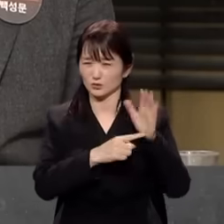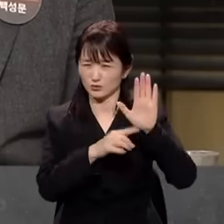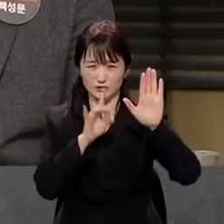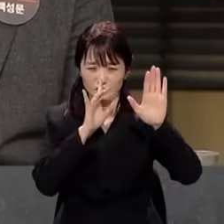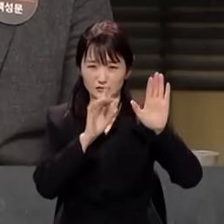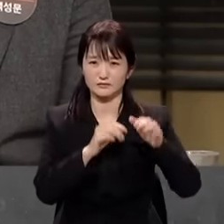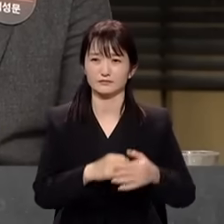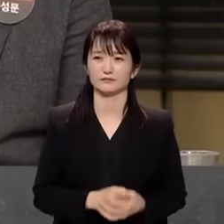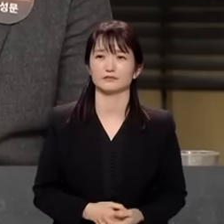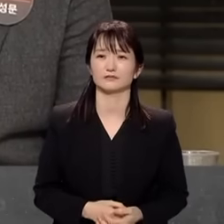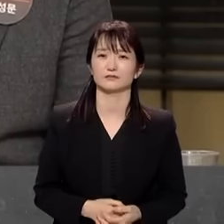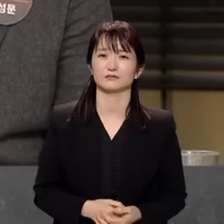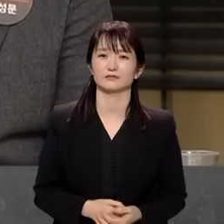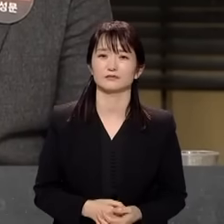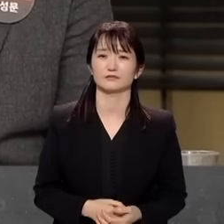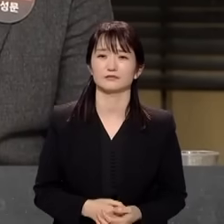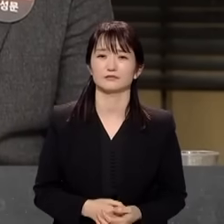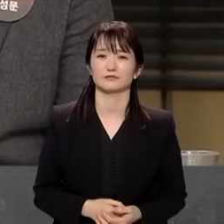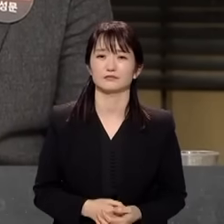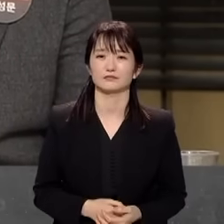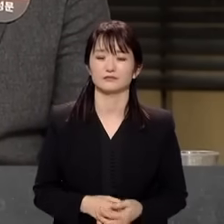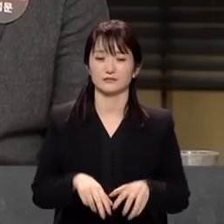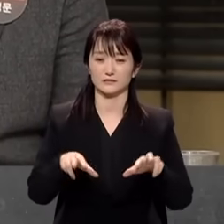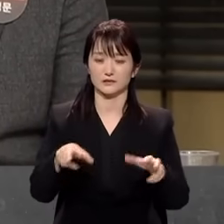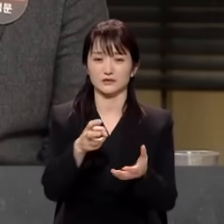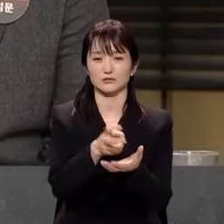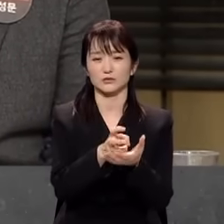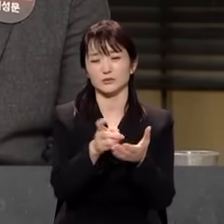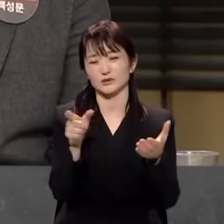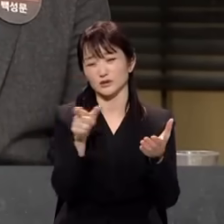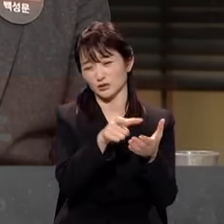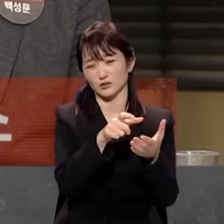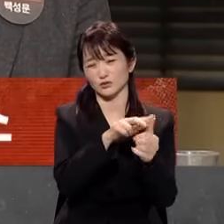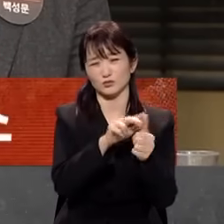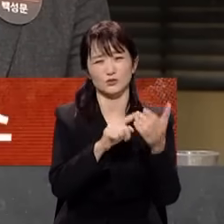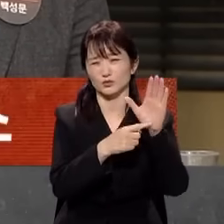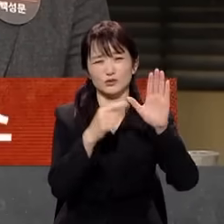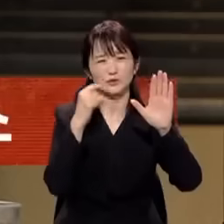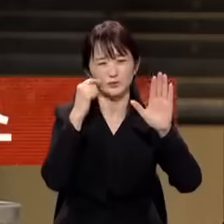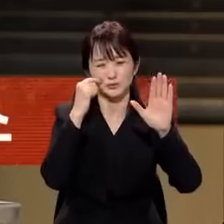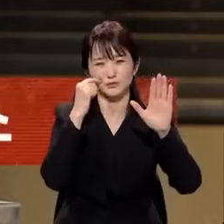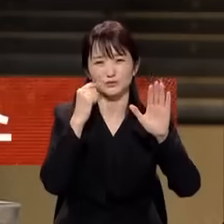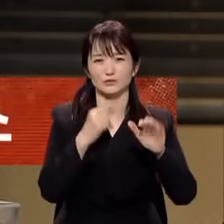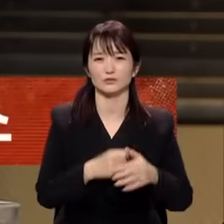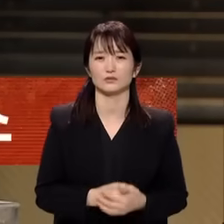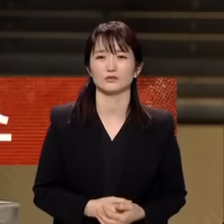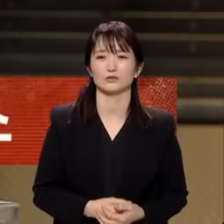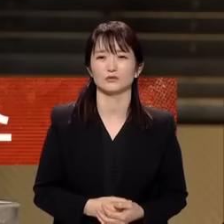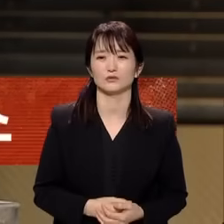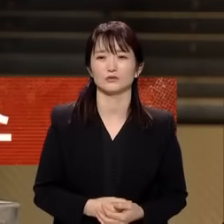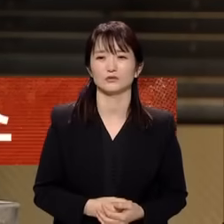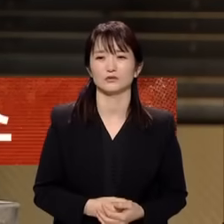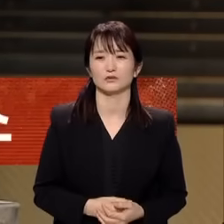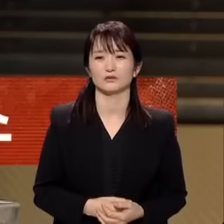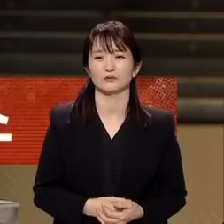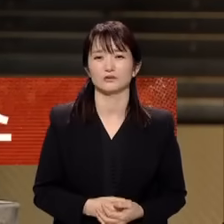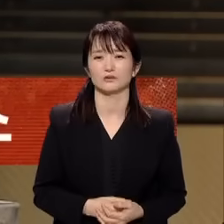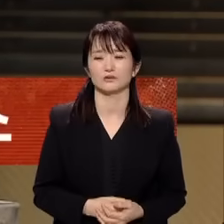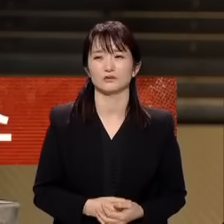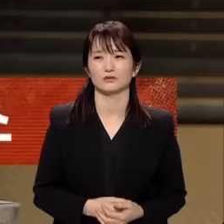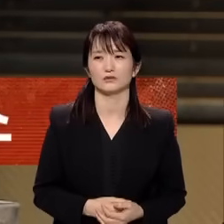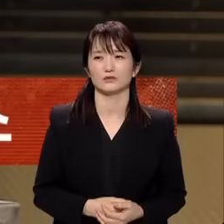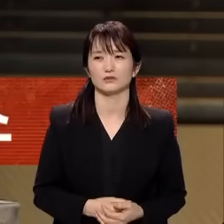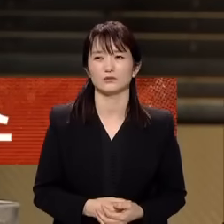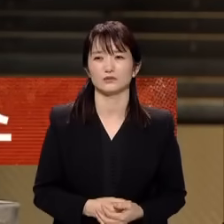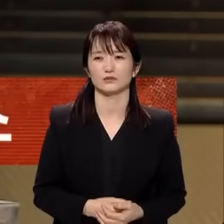경우는 공개를 못하도록 하고 있으니까 현행법화에선 그렇습니다. 근데 아마 많은 시청자분들께서도 그렇게